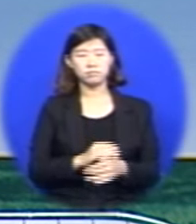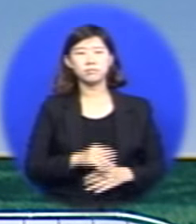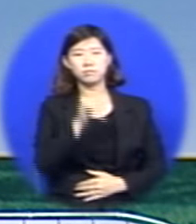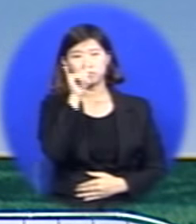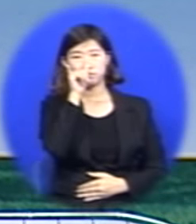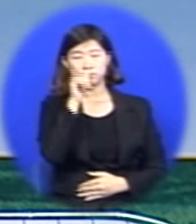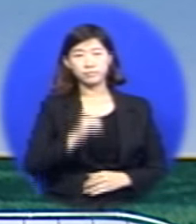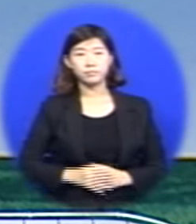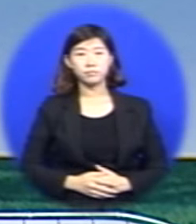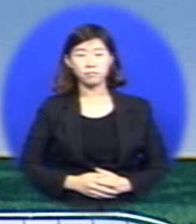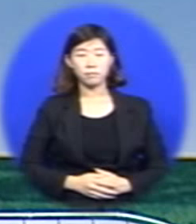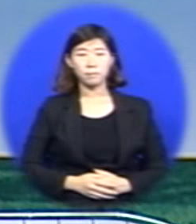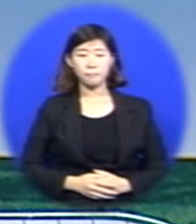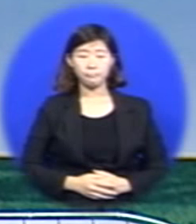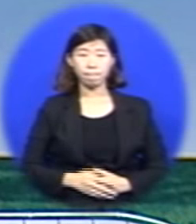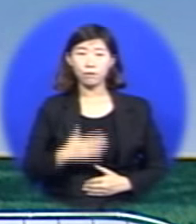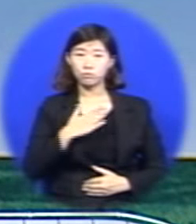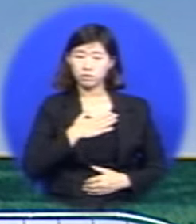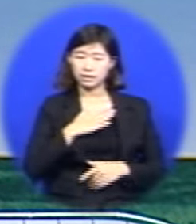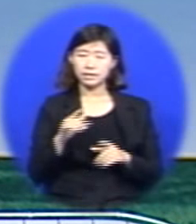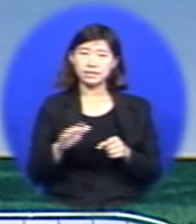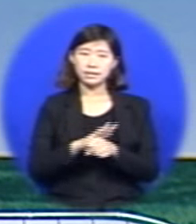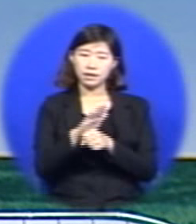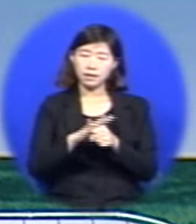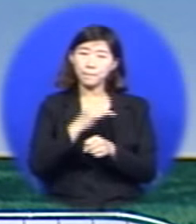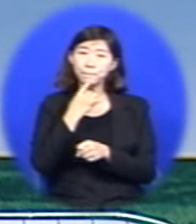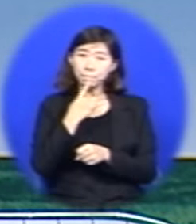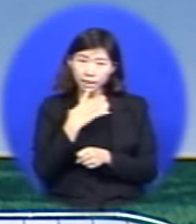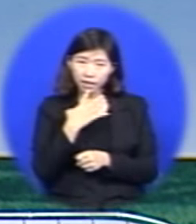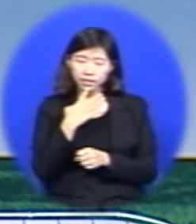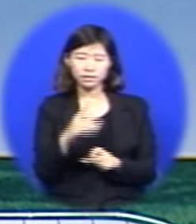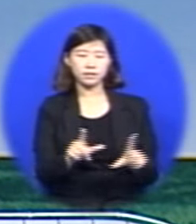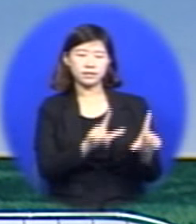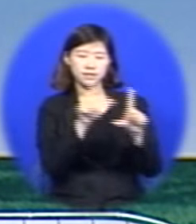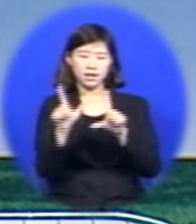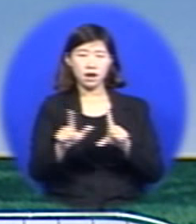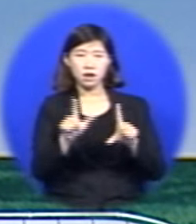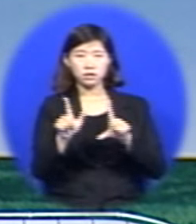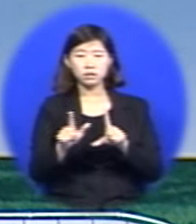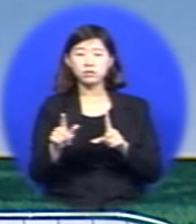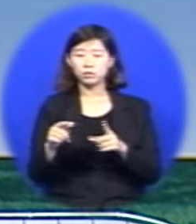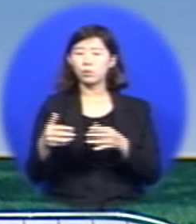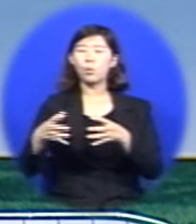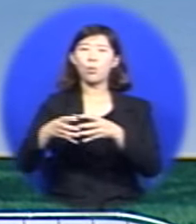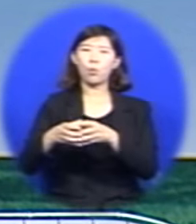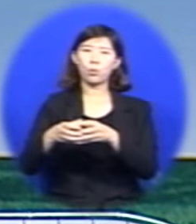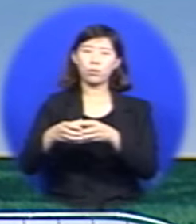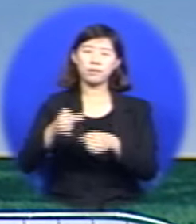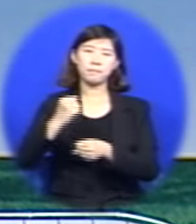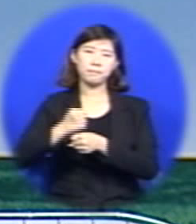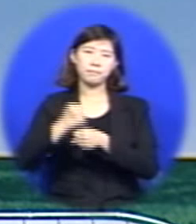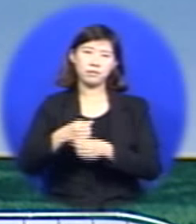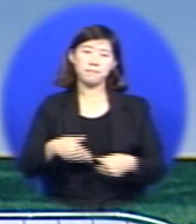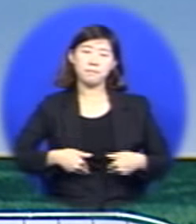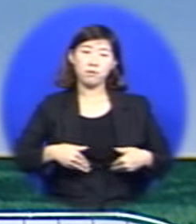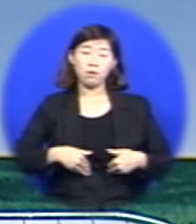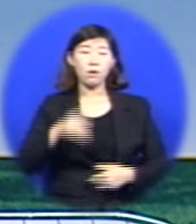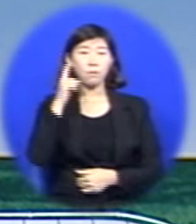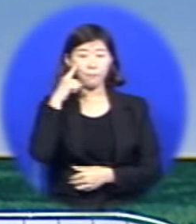살면서 사랑만 하며 사는 성도들의 공동체를 만들어야 돼요. 왜냐하면 그 공동체가